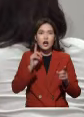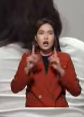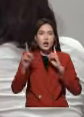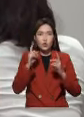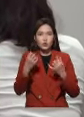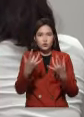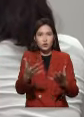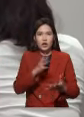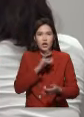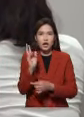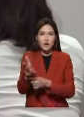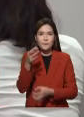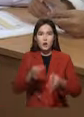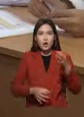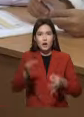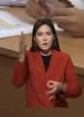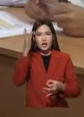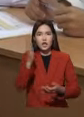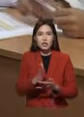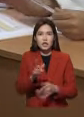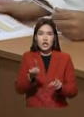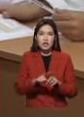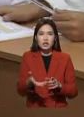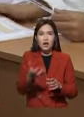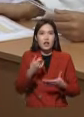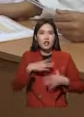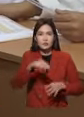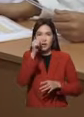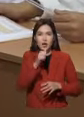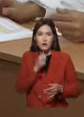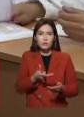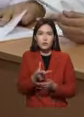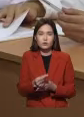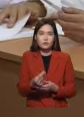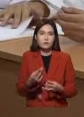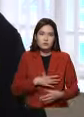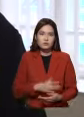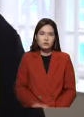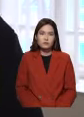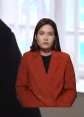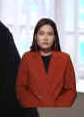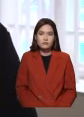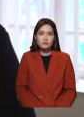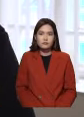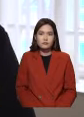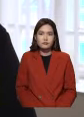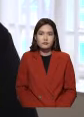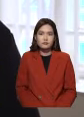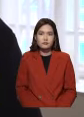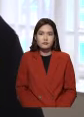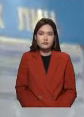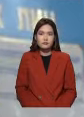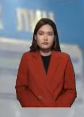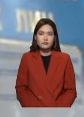айтады. Ал мұғалімдер соттасамыз деп отыр. Әйтпесе алмаған айлығын төлеуге тура келмек. Бухгалтер аударған, бірақ бұл